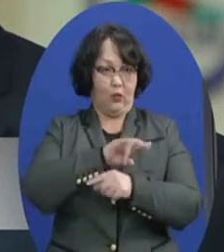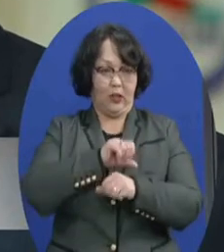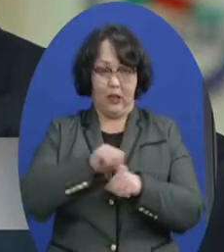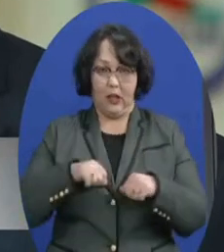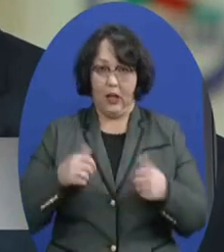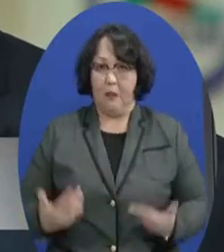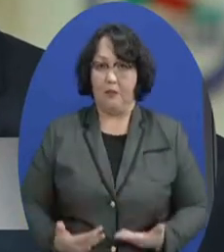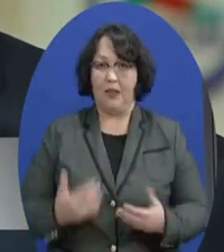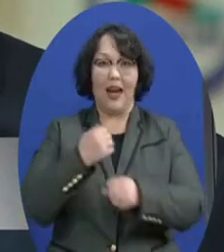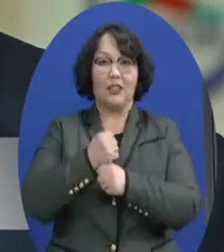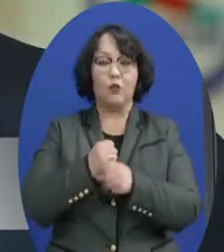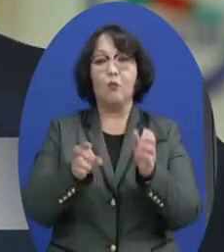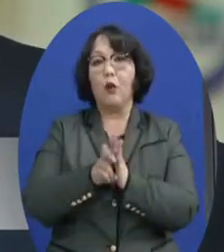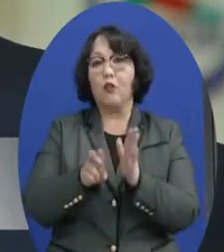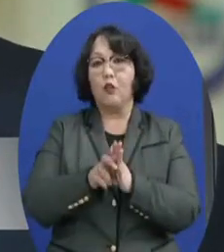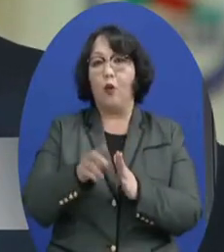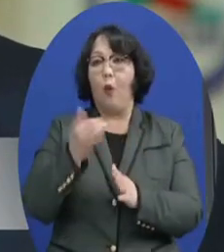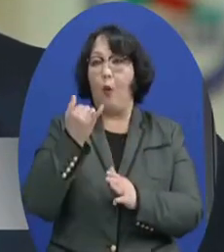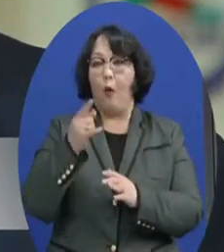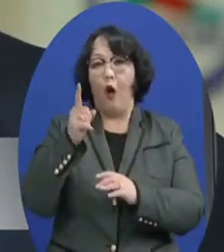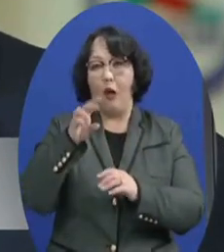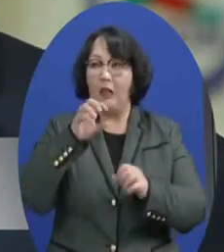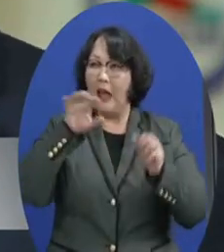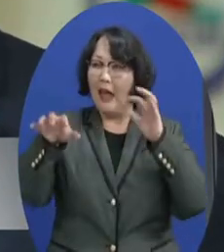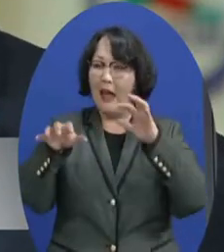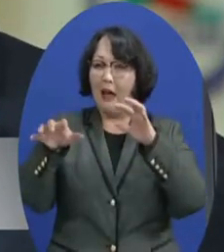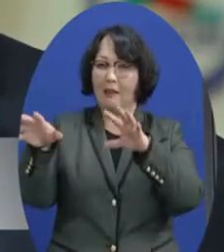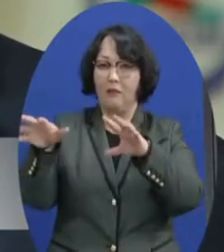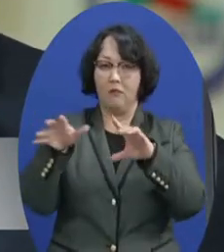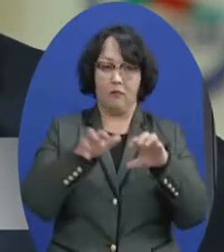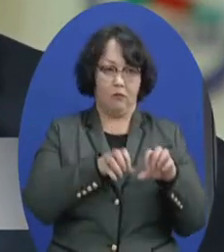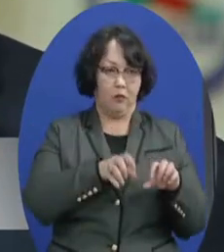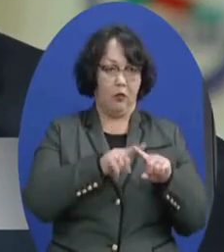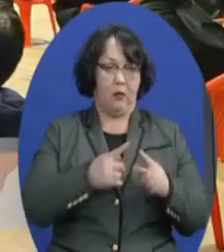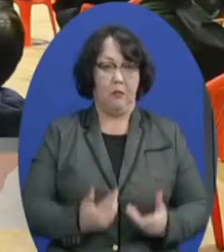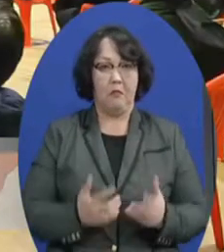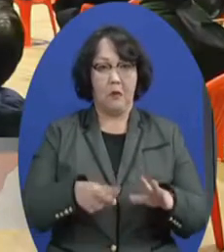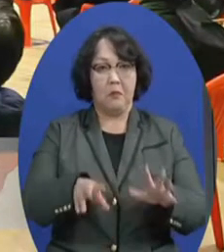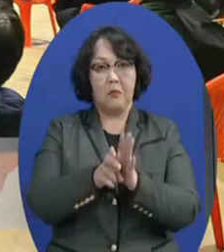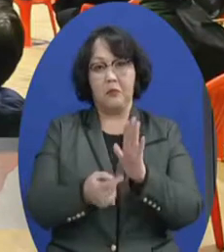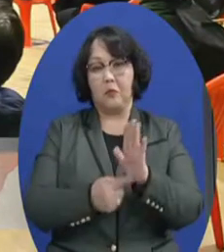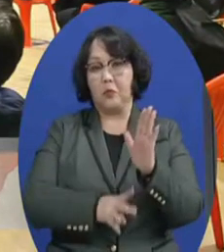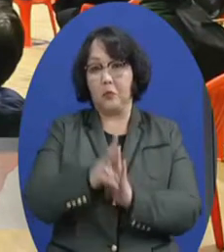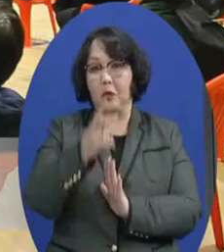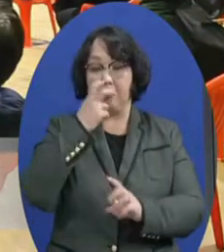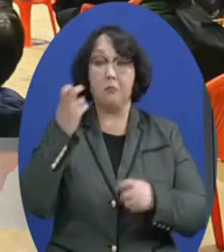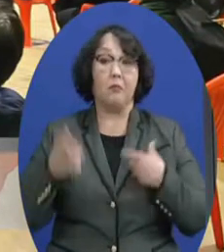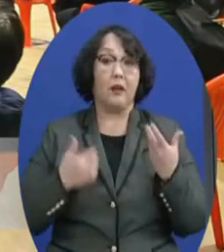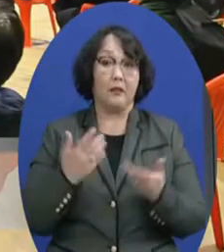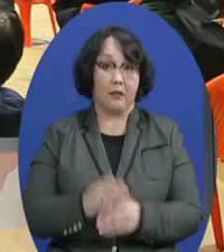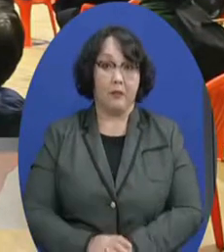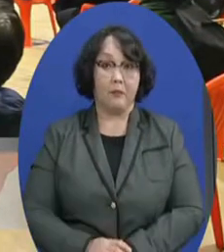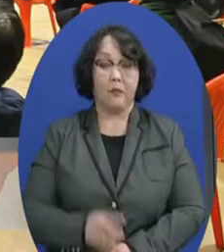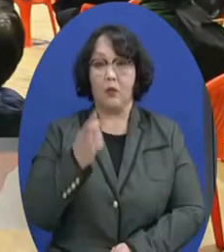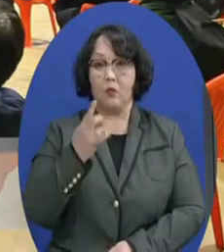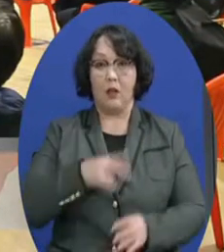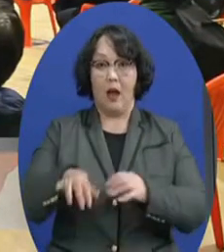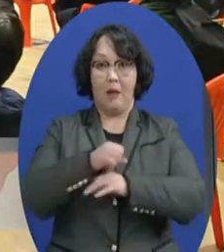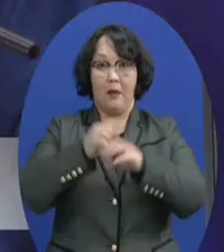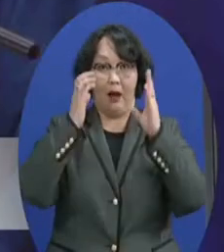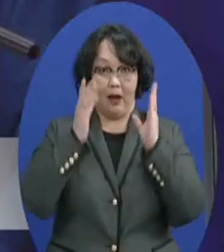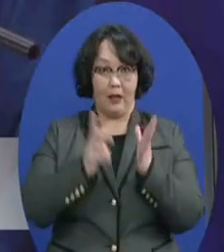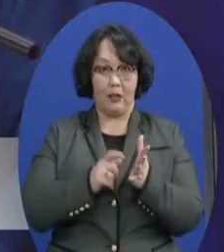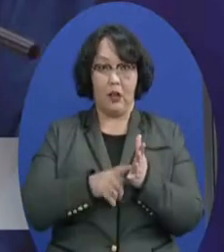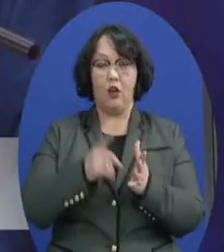ажиллаж амьдрах, за хоцорнлоо чиглэж байгаа нүүдлийг зогсоох ийм том боломжийг олгож байгаа бол баяртай байна. Булган аймагт ихэнх анхаарал тавих хэрэгтэй. Хөрөнгө оруулалтууд хийх